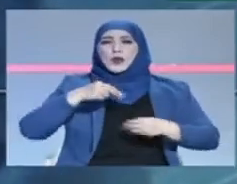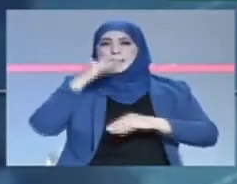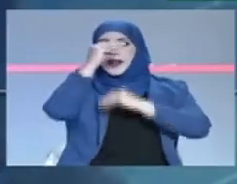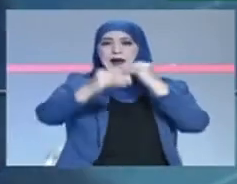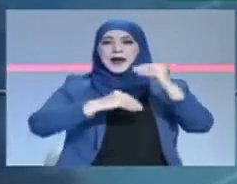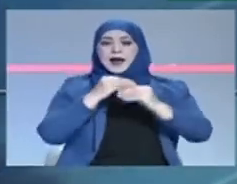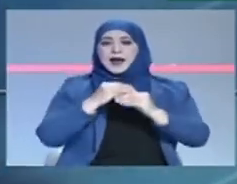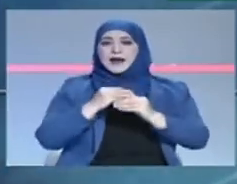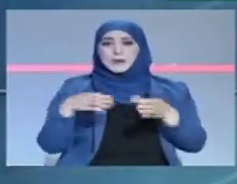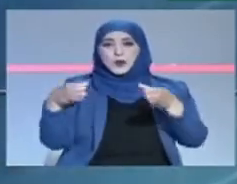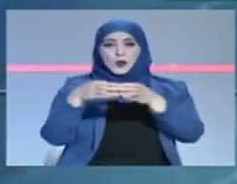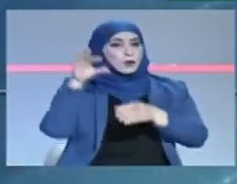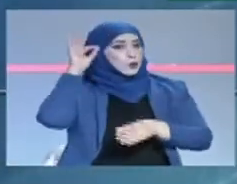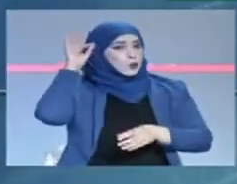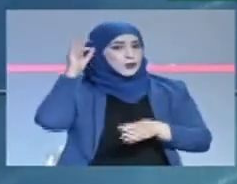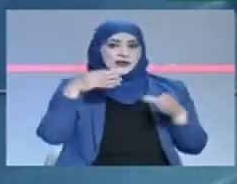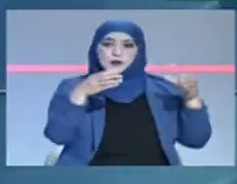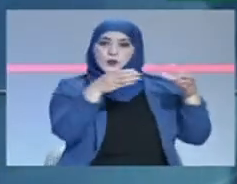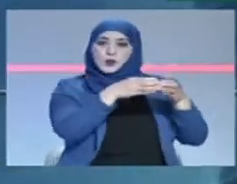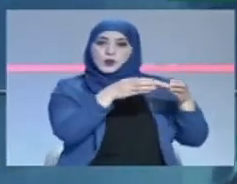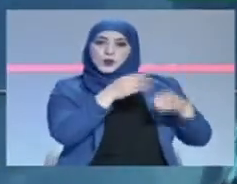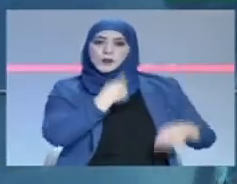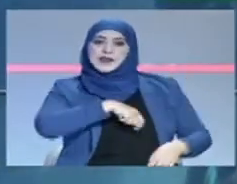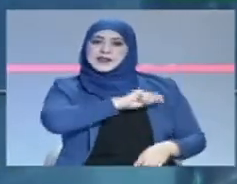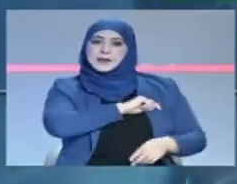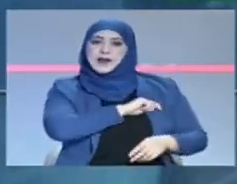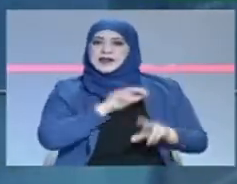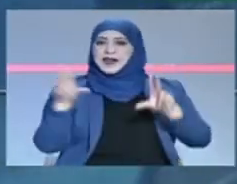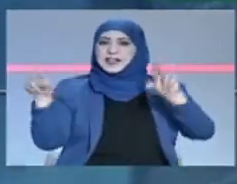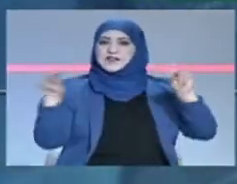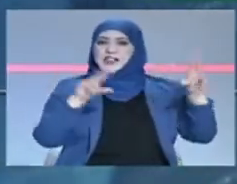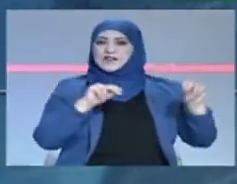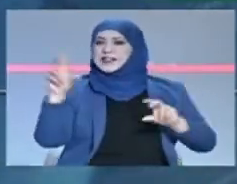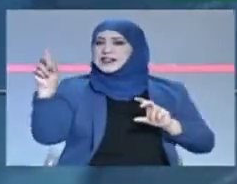تعادل المنتخب التونسي مع منتخب إسبانيا بنتيجة